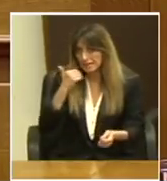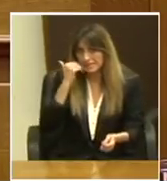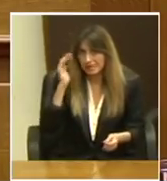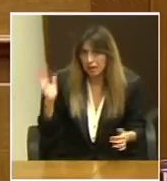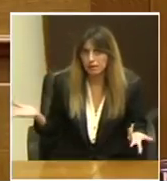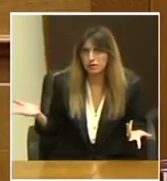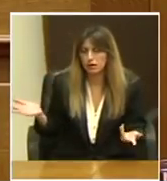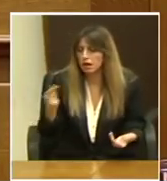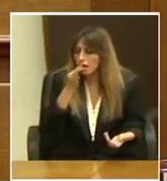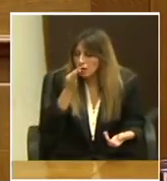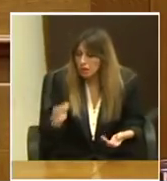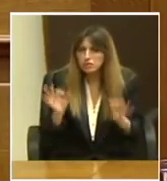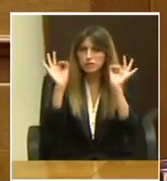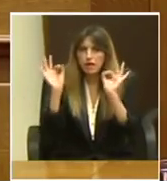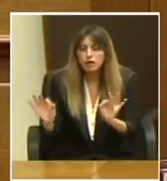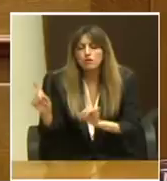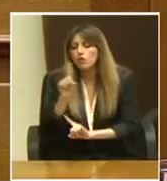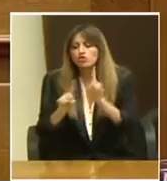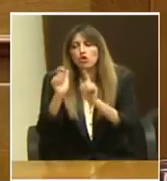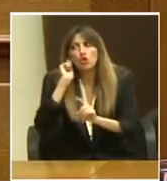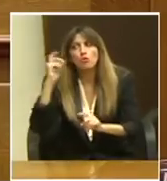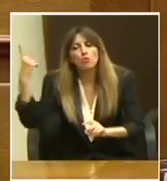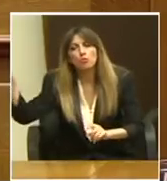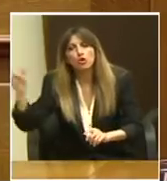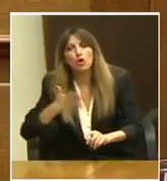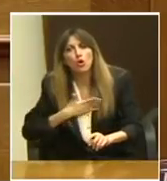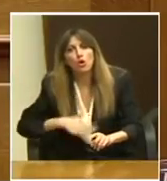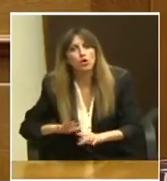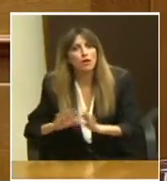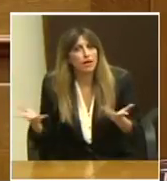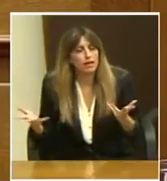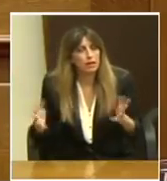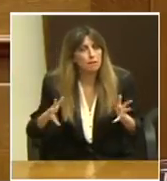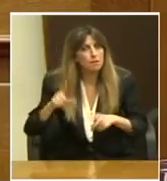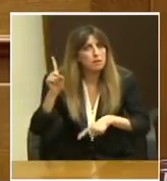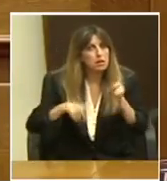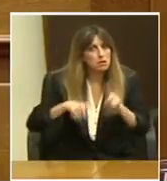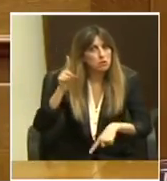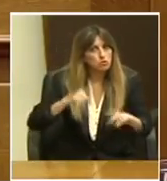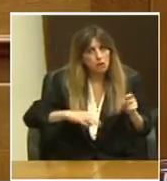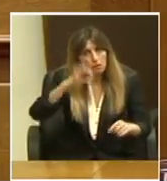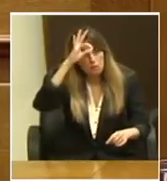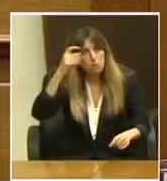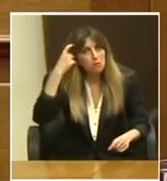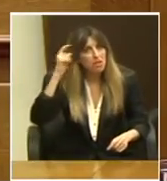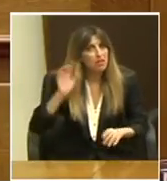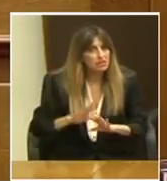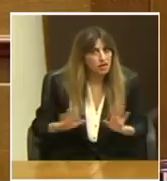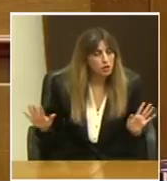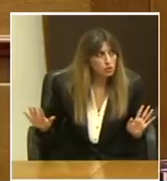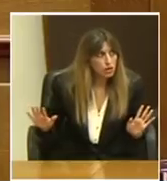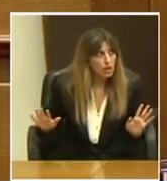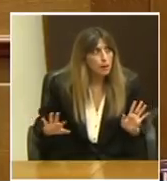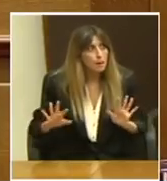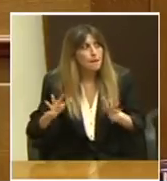που υποστηρίζατε? Μήπως μερικοί από εσάς δεν ξέρουνε, μιλάνε για μυστική διπλωματία και αγνοούνε τη διπλωματία